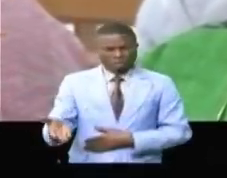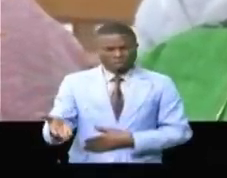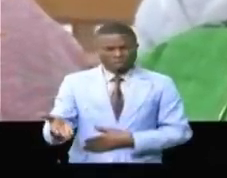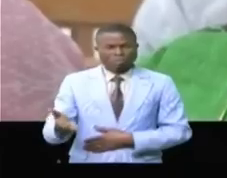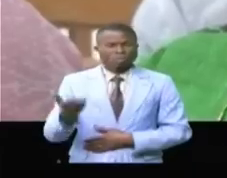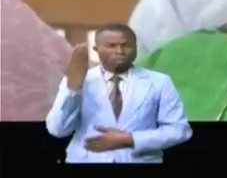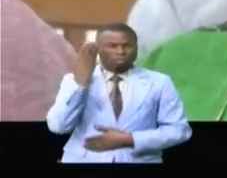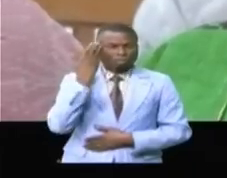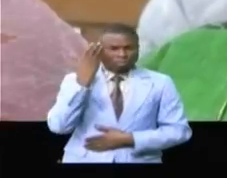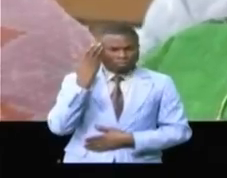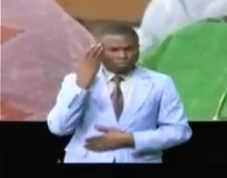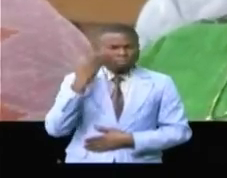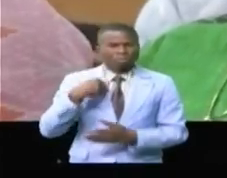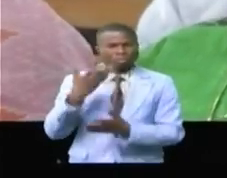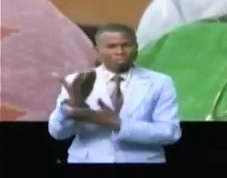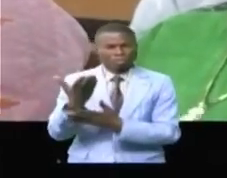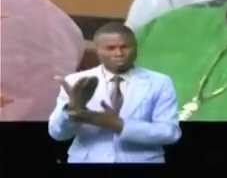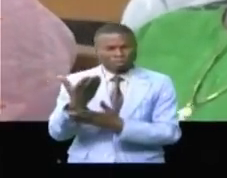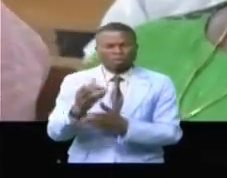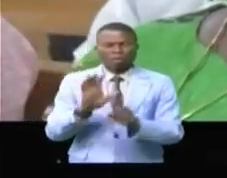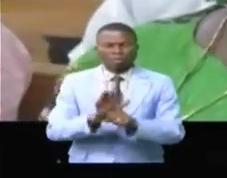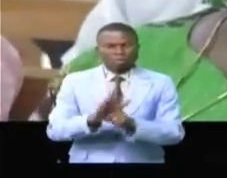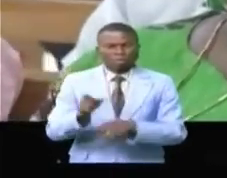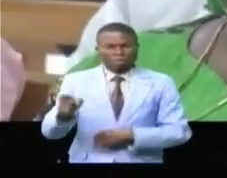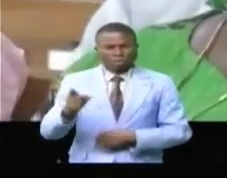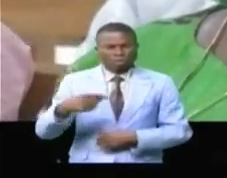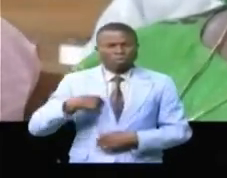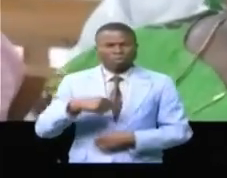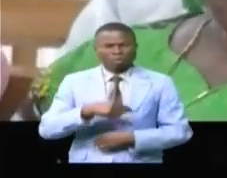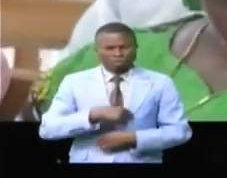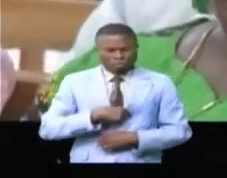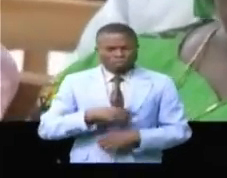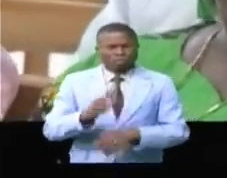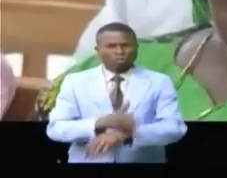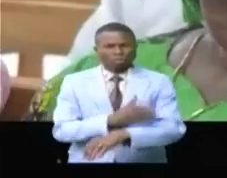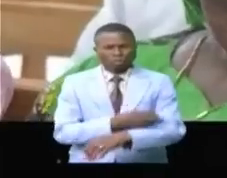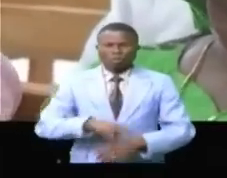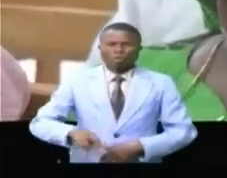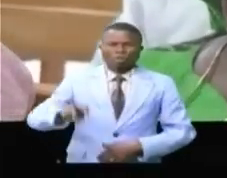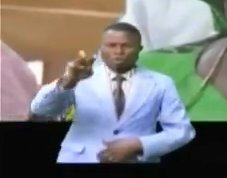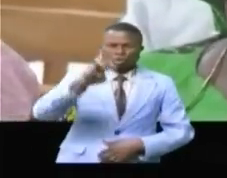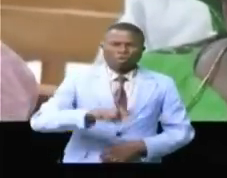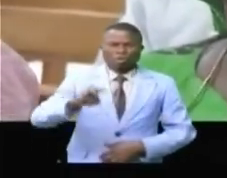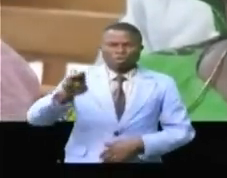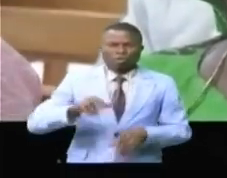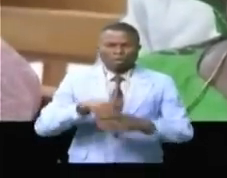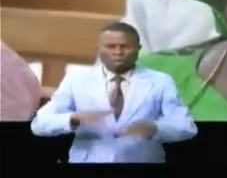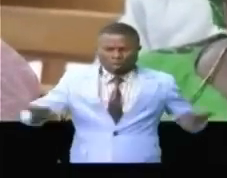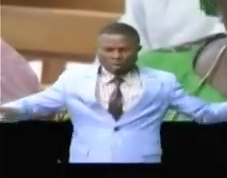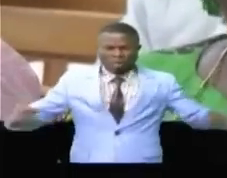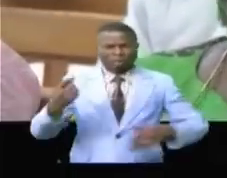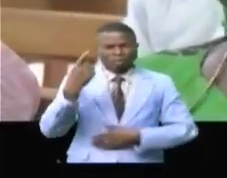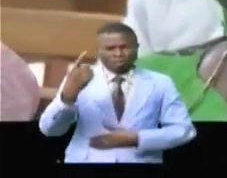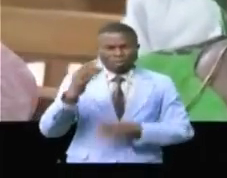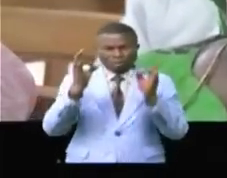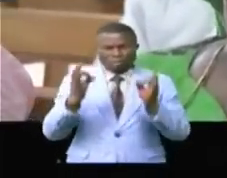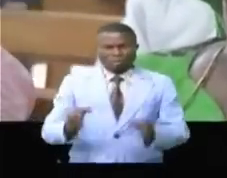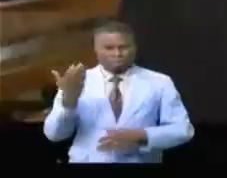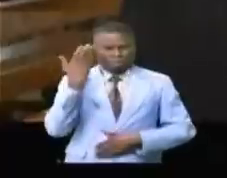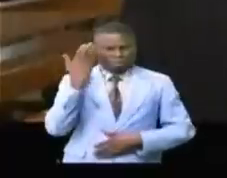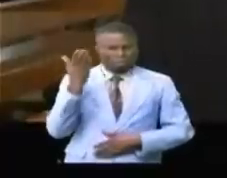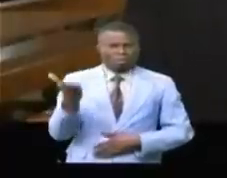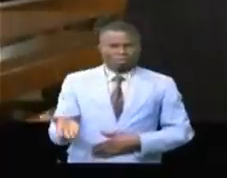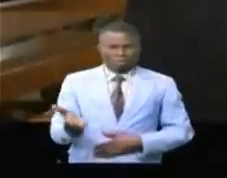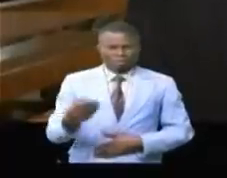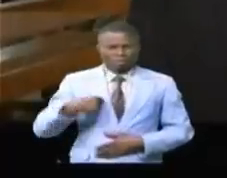aza papa na mesengi na ema kasi to leme sa moko to voyage avion moko mais azalaki papa.